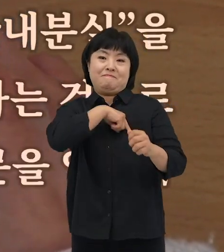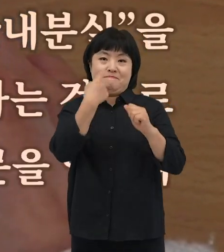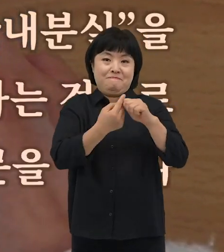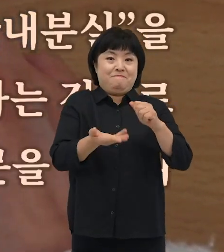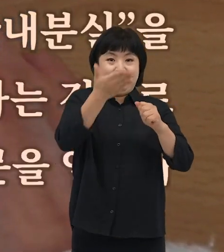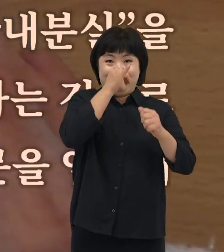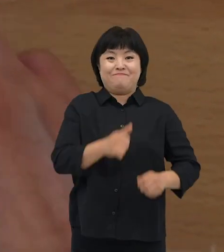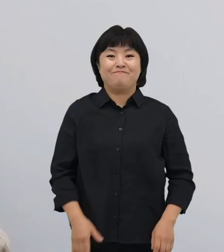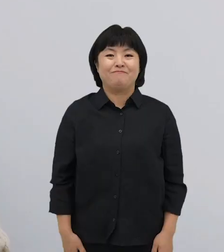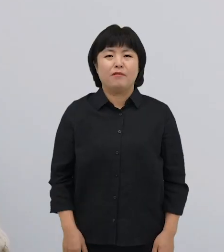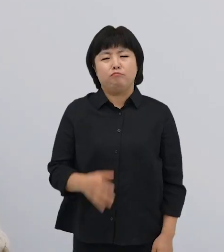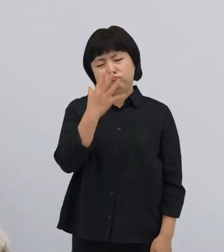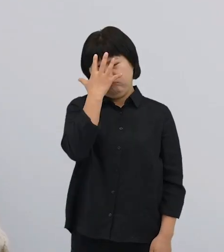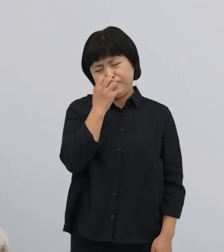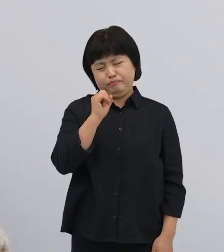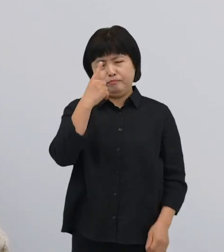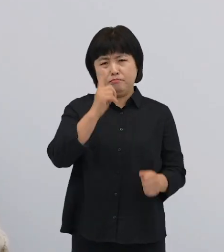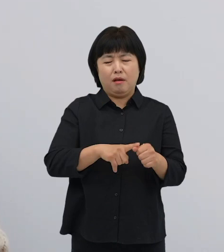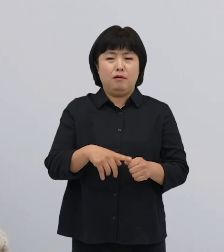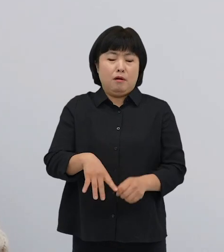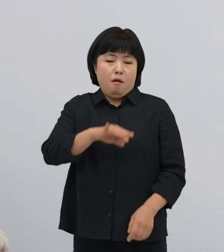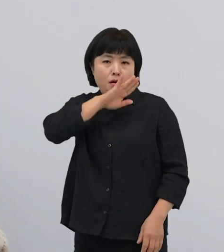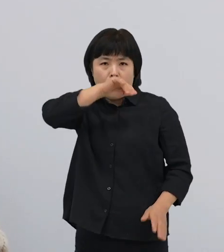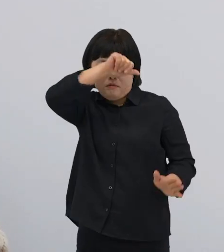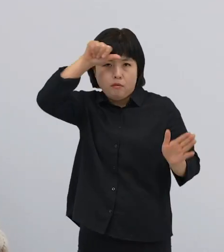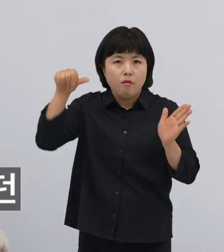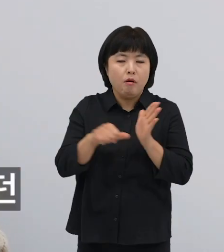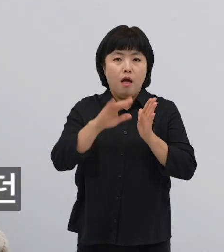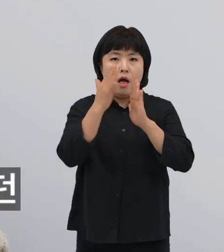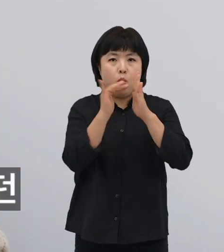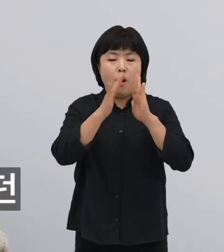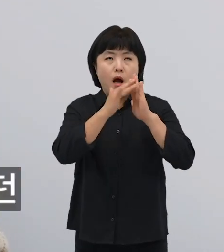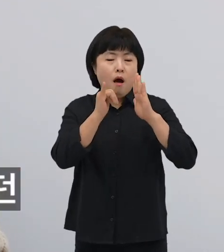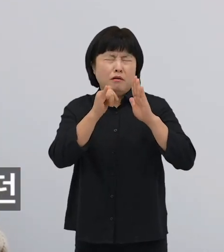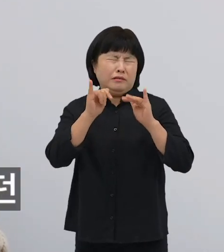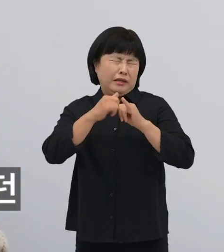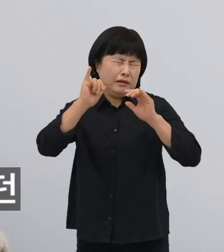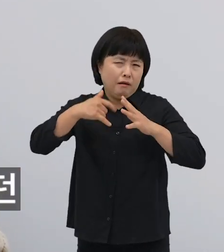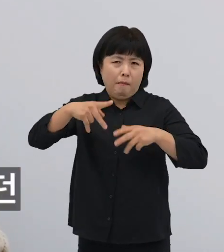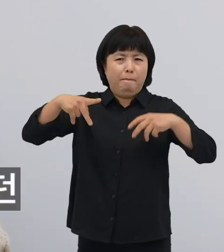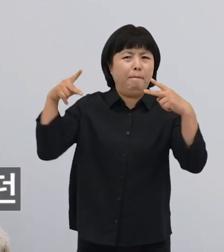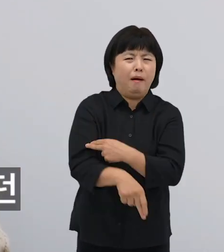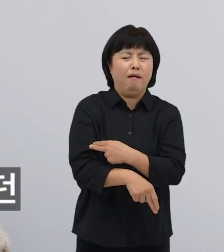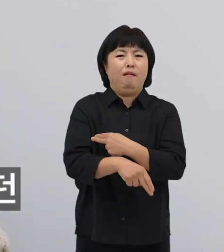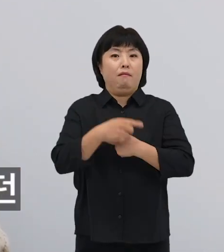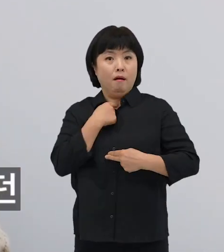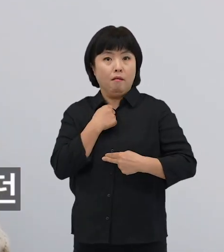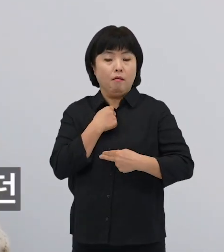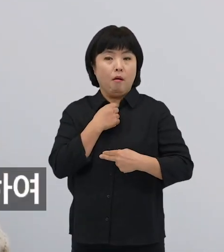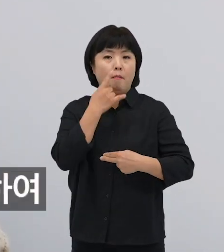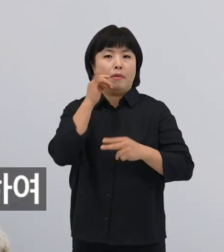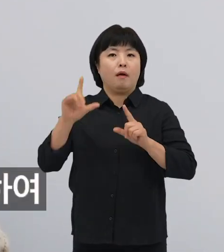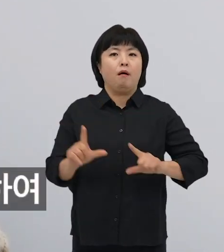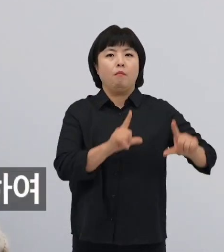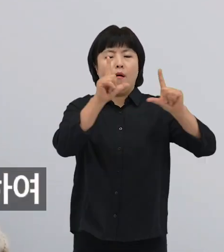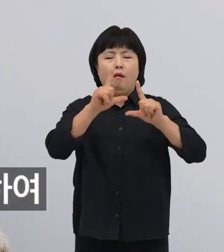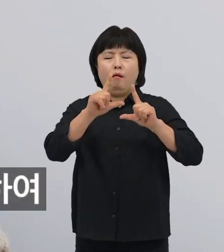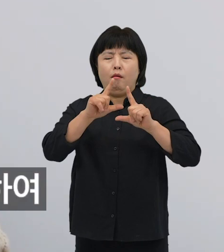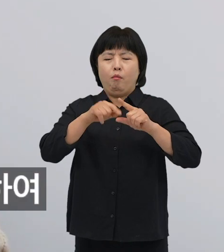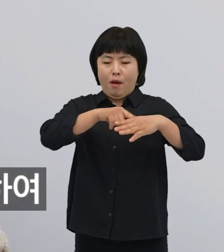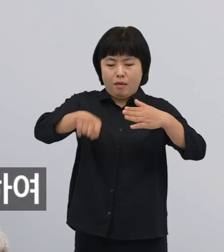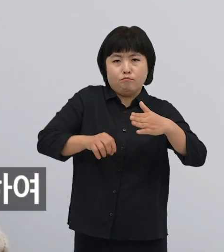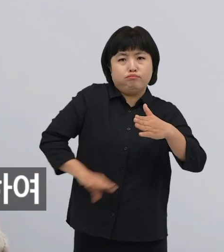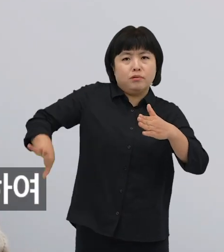서문을 엽니다. 우울증으로 인해 생전에도 가족과 세상으로부터 단절되었던 엄마의